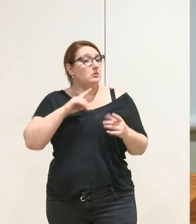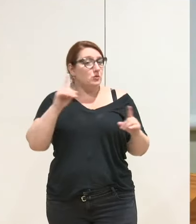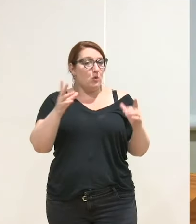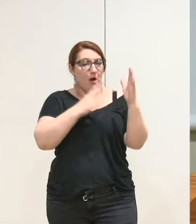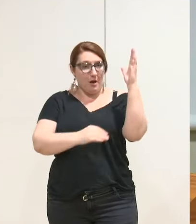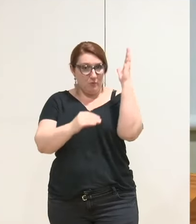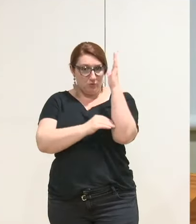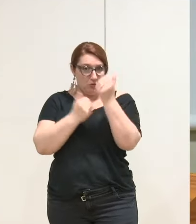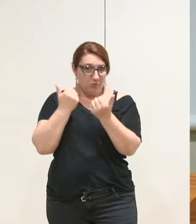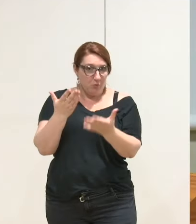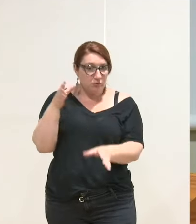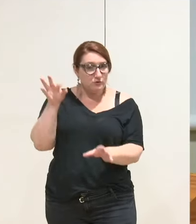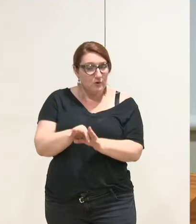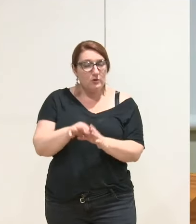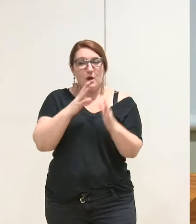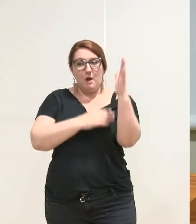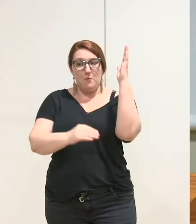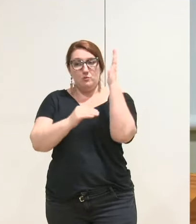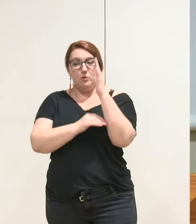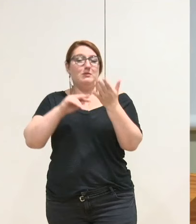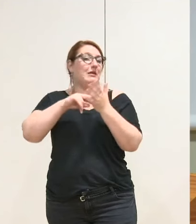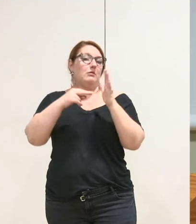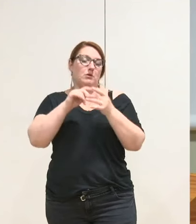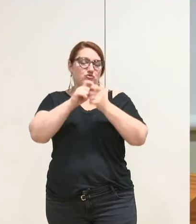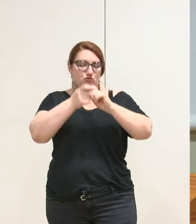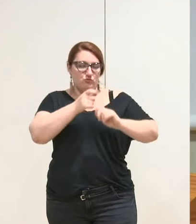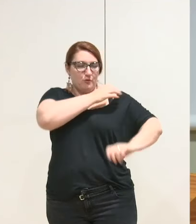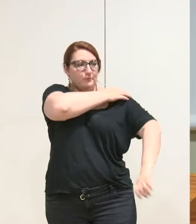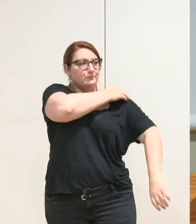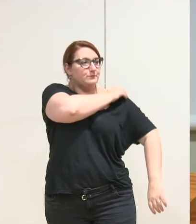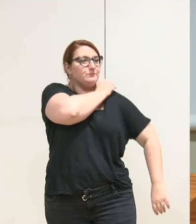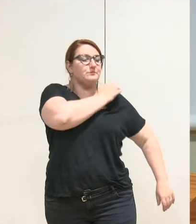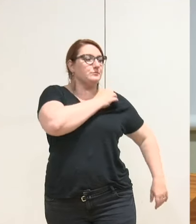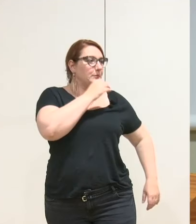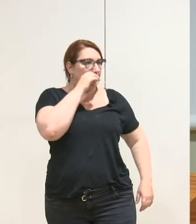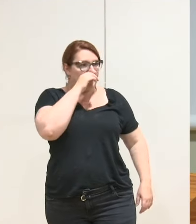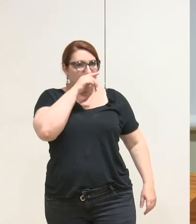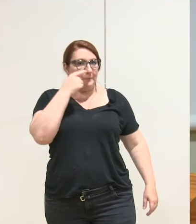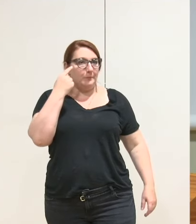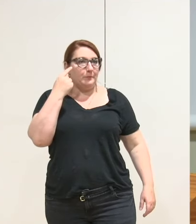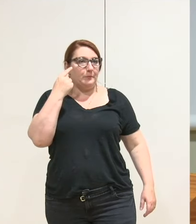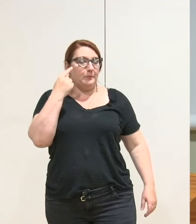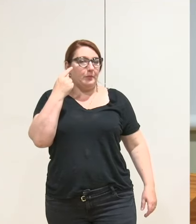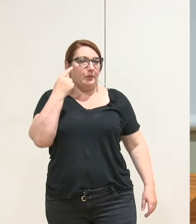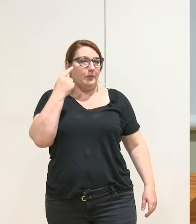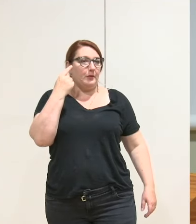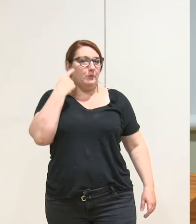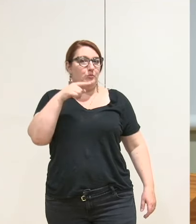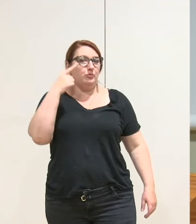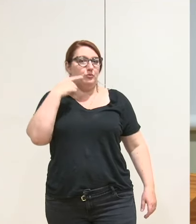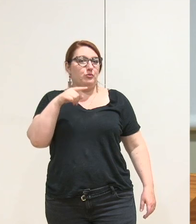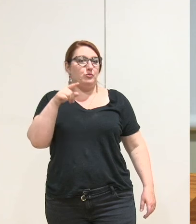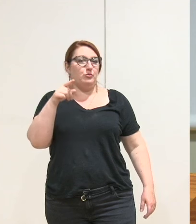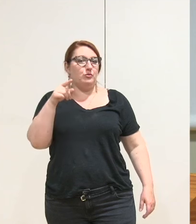l'amendement qui est un amendement donc un changement technique pour les de tiers sur la